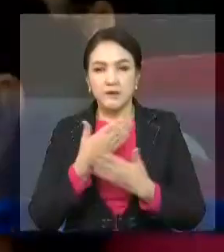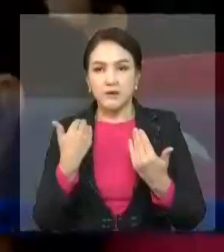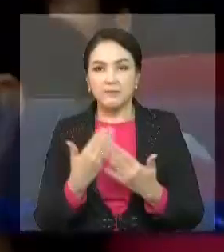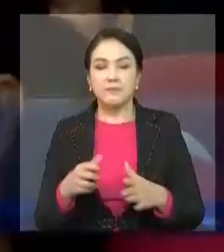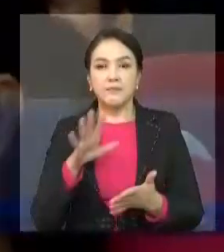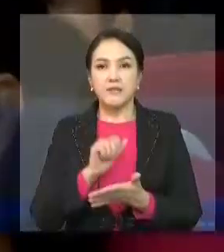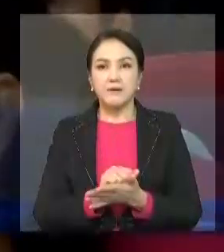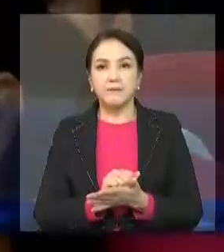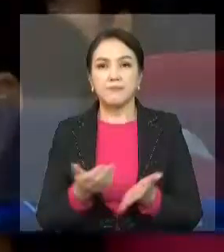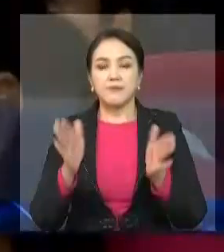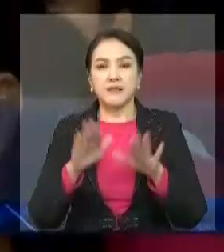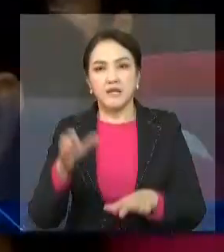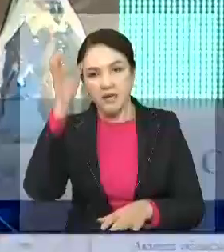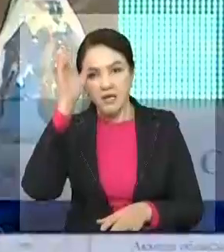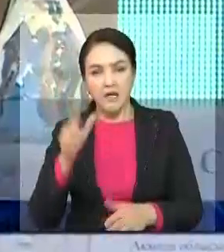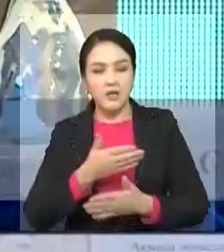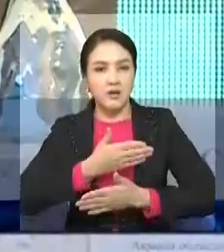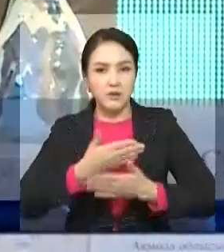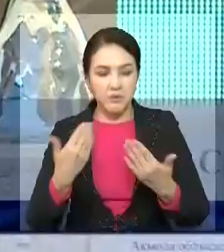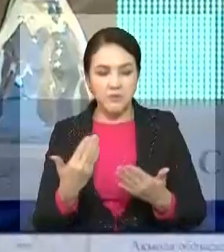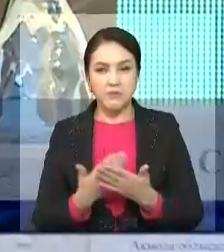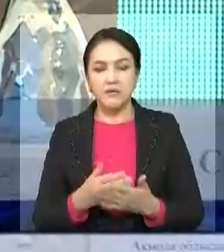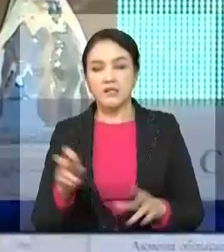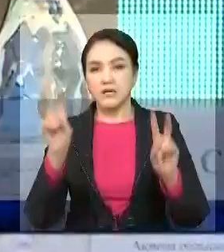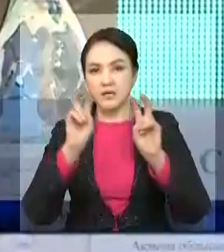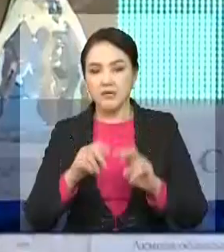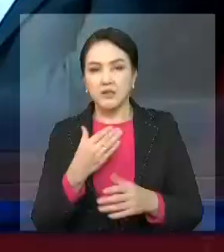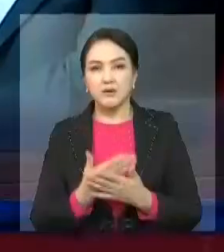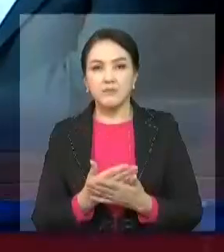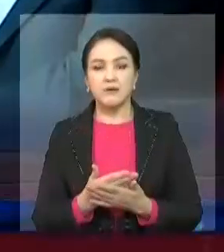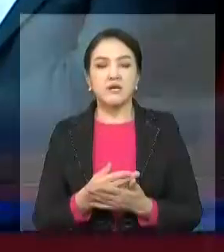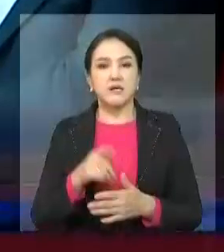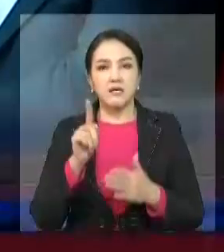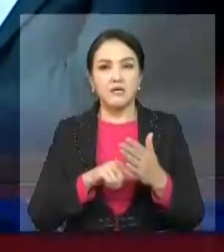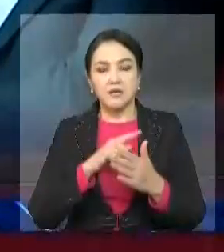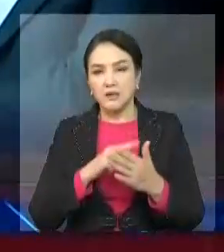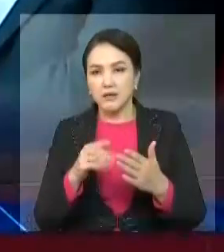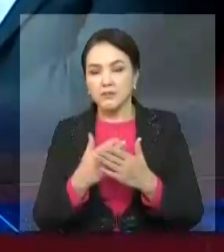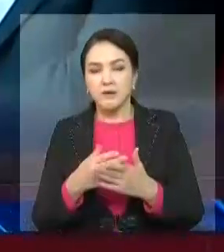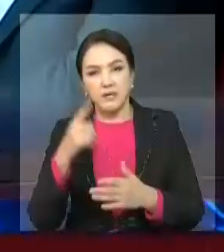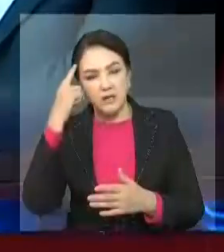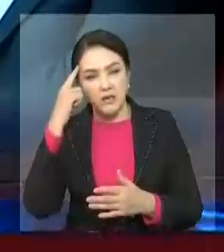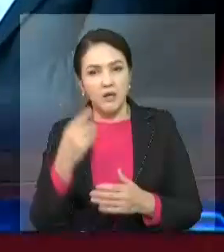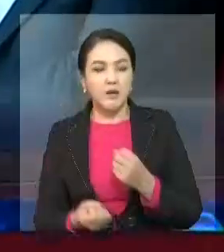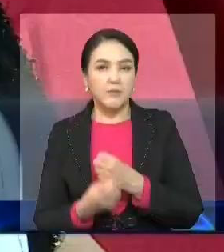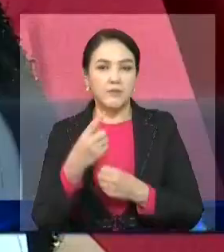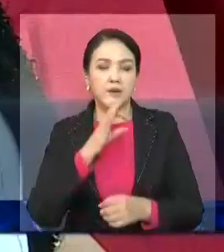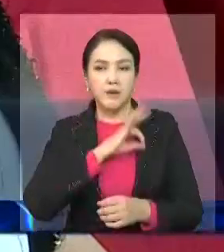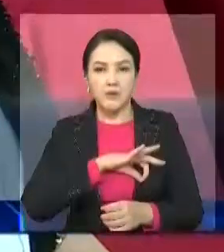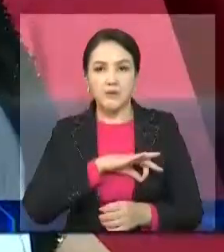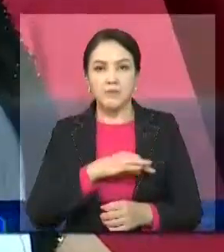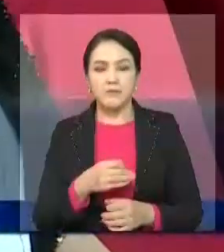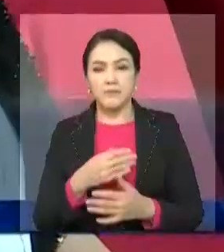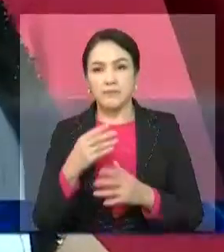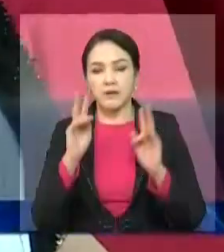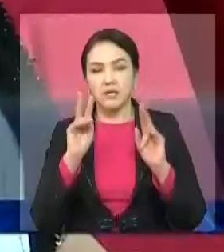Онымен айналысатын орын да, ғалым да жоқтың қасы. Ал зерттегендердің өзі наным-сенімнің бар екенін ғана, оның шығу тегі мен қолданылу аясын ғана